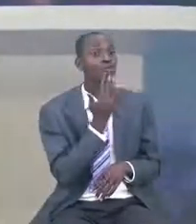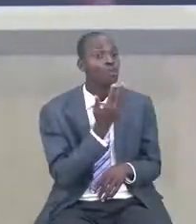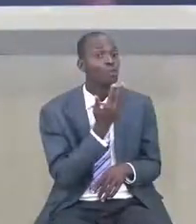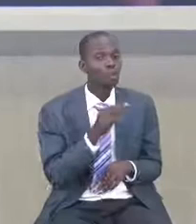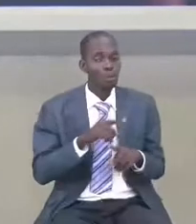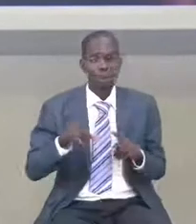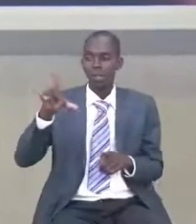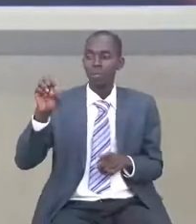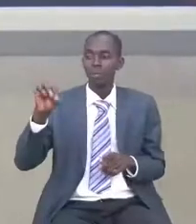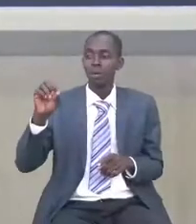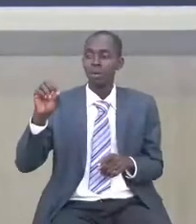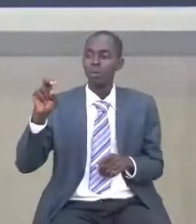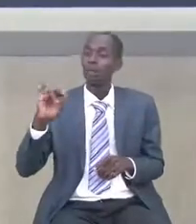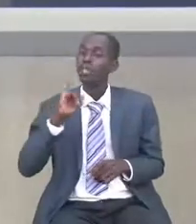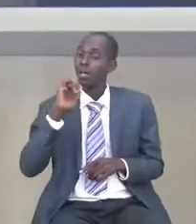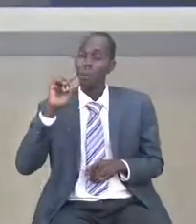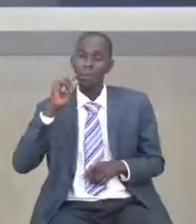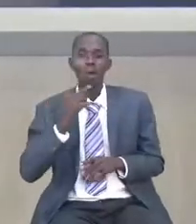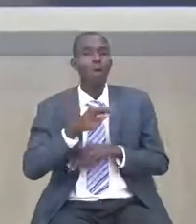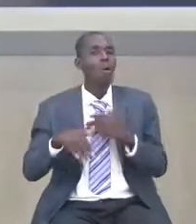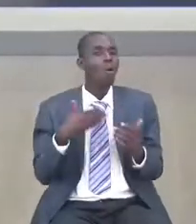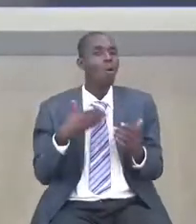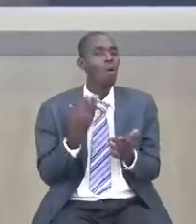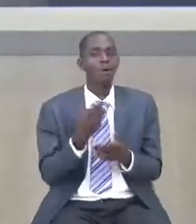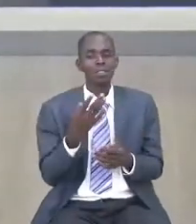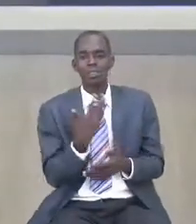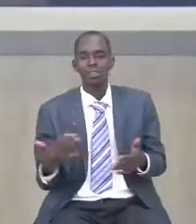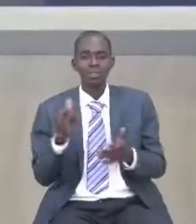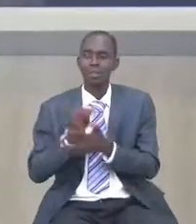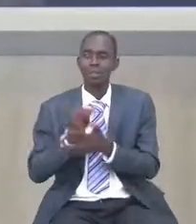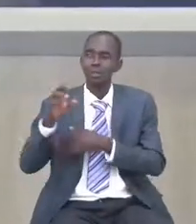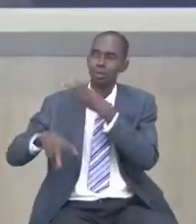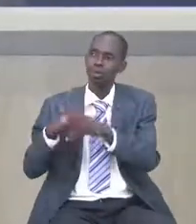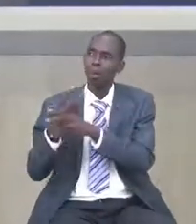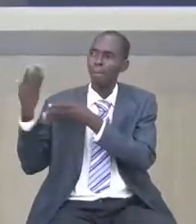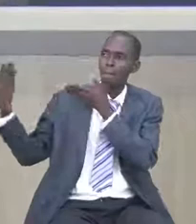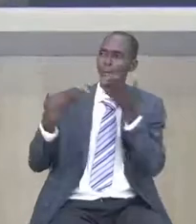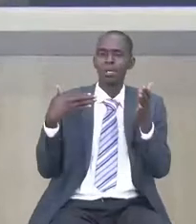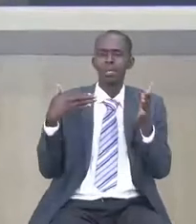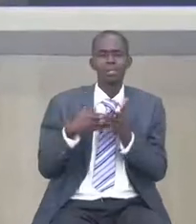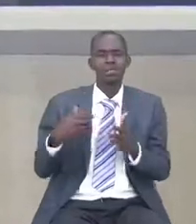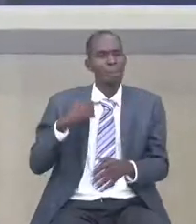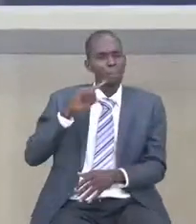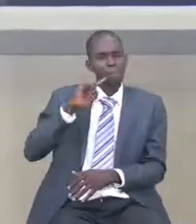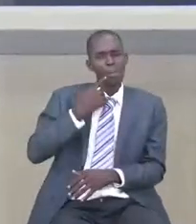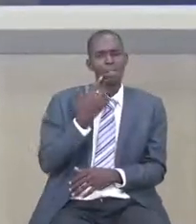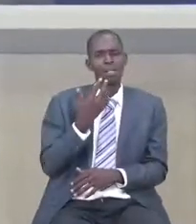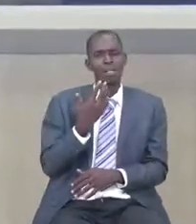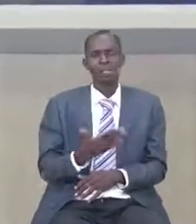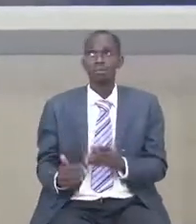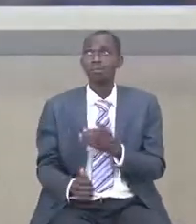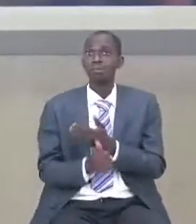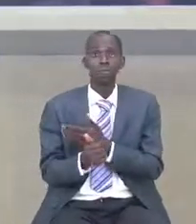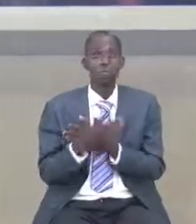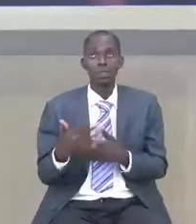citron est amer. Tout ce que le monde m'a lancé, une chose amère, des choses terribles,